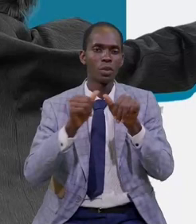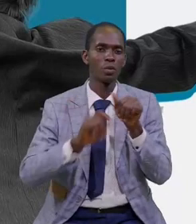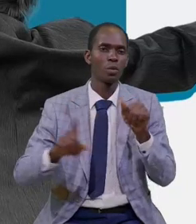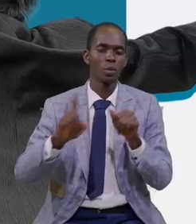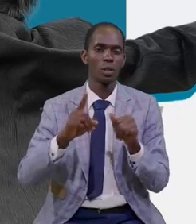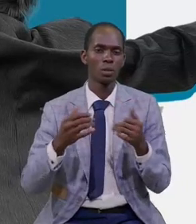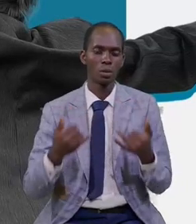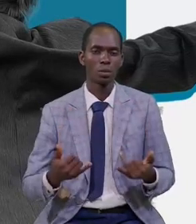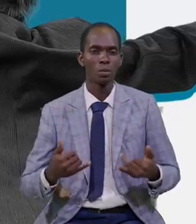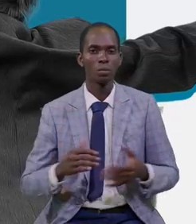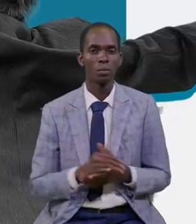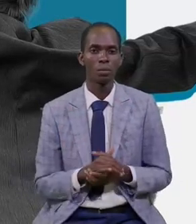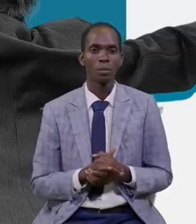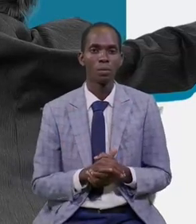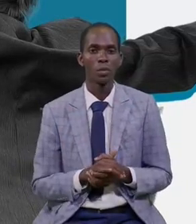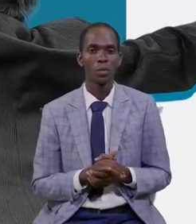conseiller